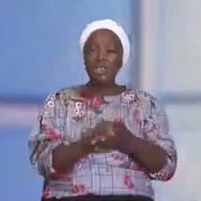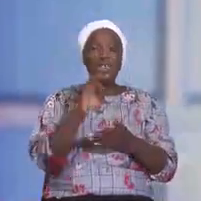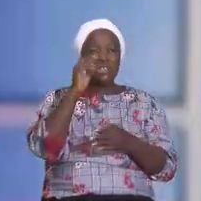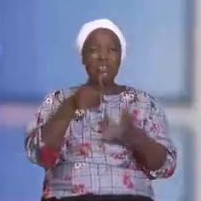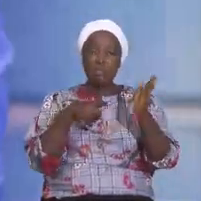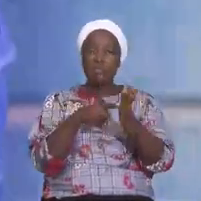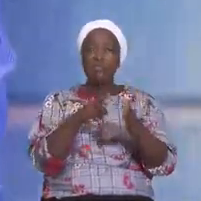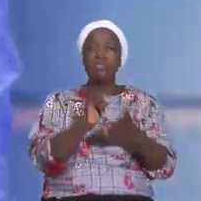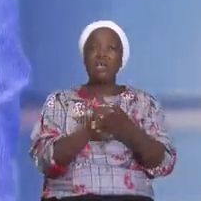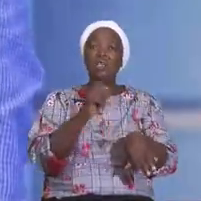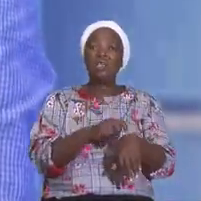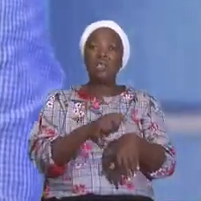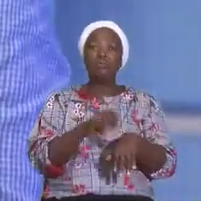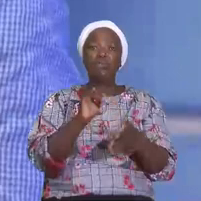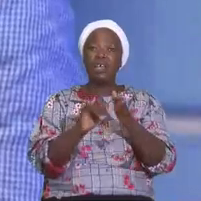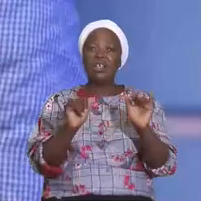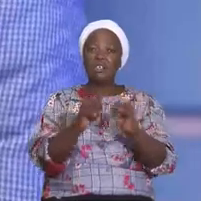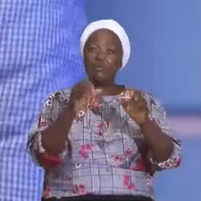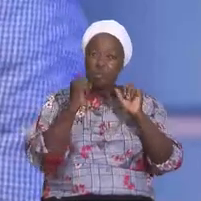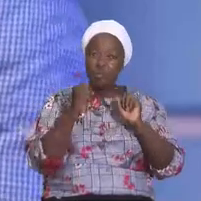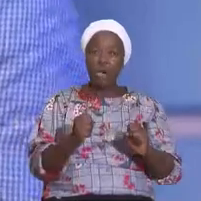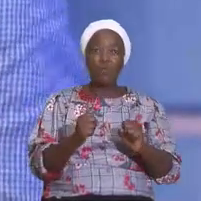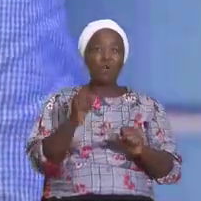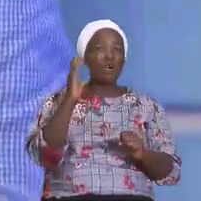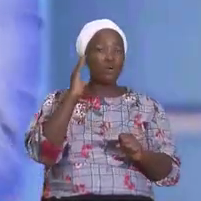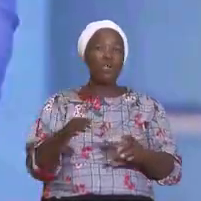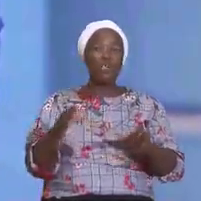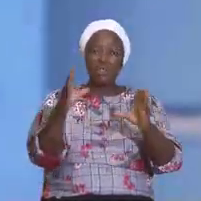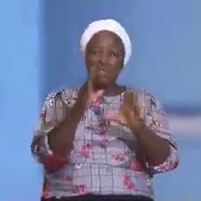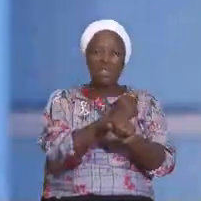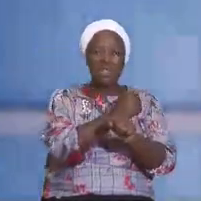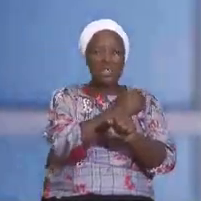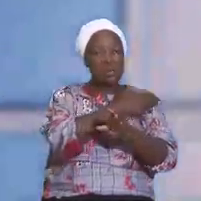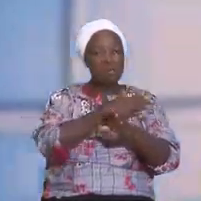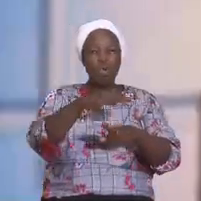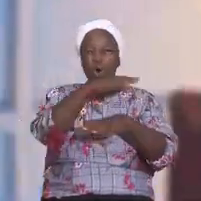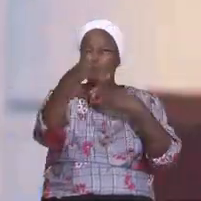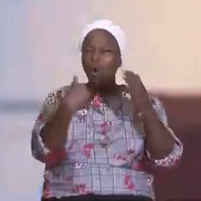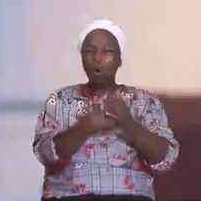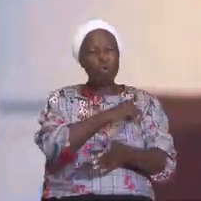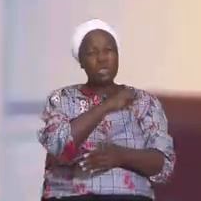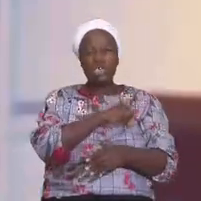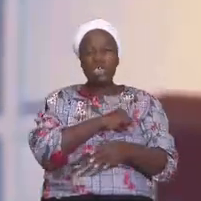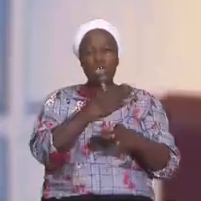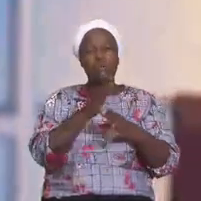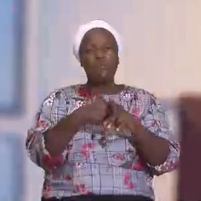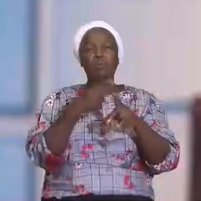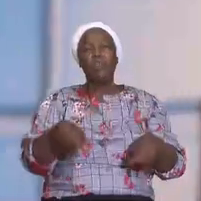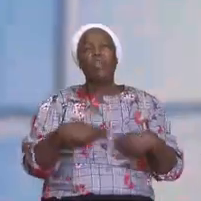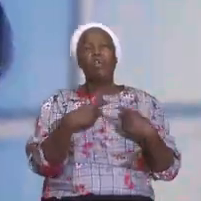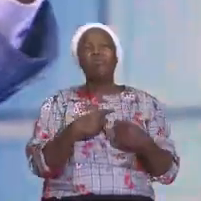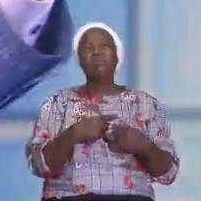côtés. Et par la même puissance qu'il a manifestée en son temps, cette même puissance